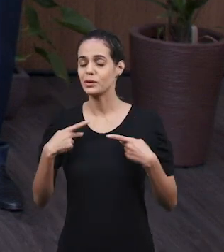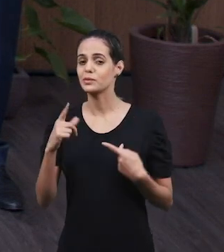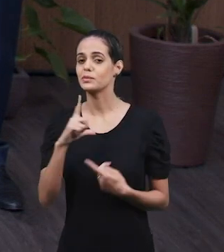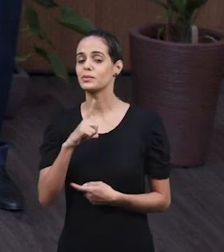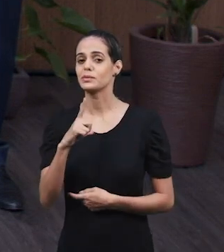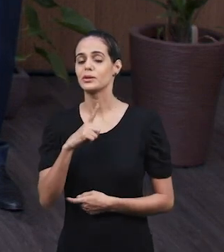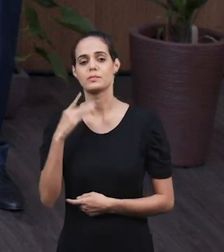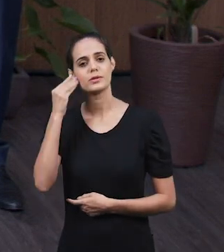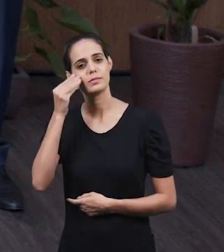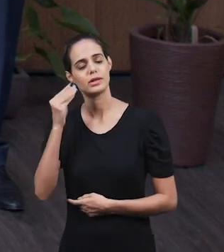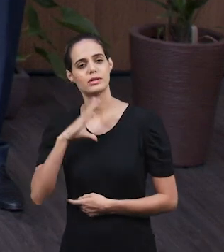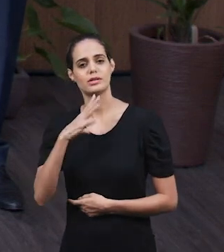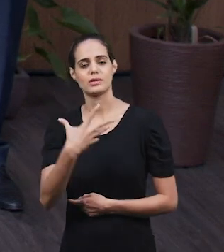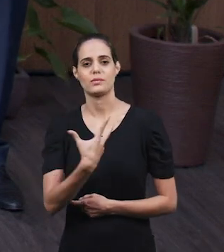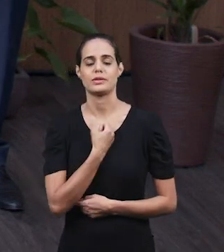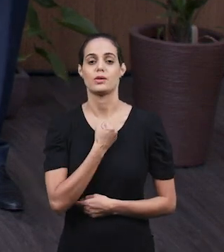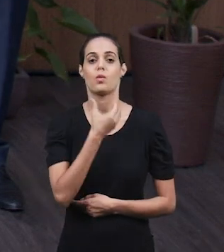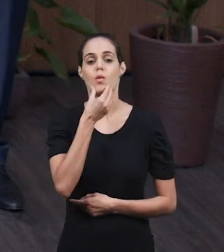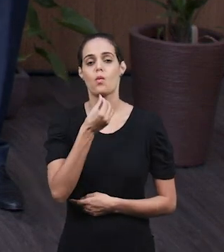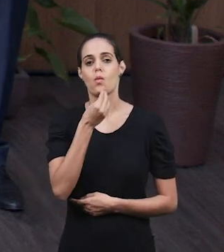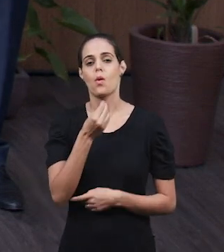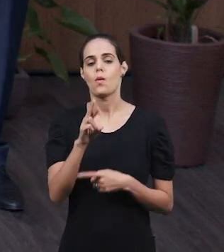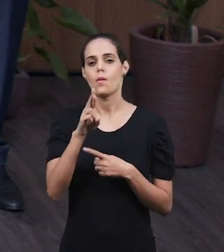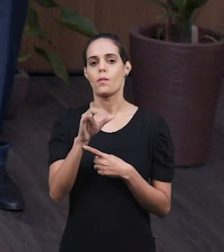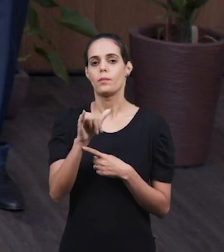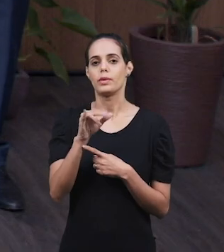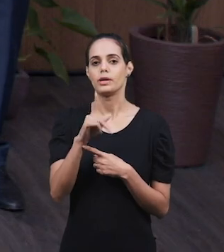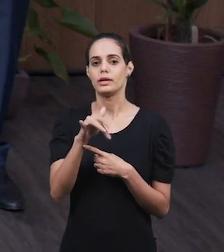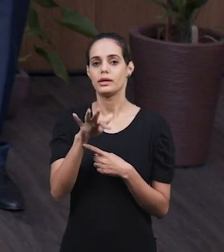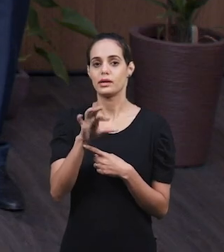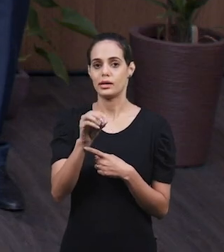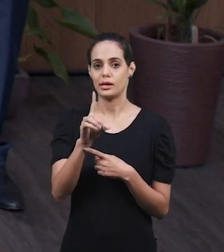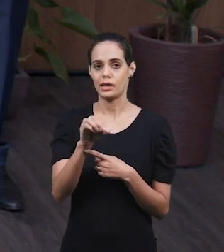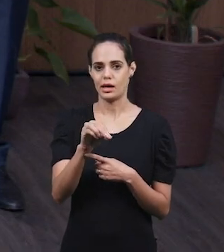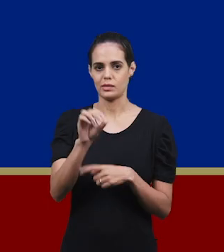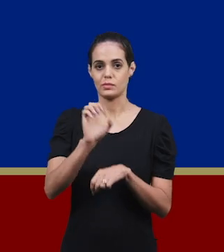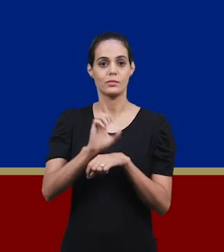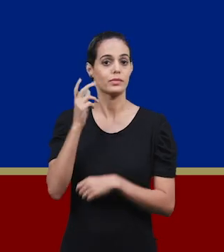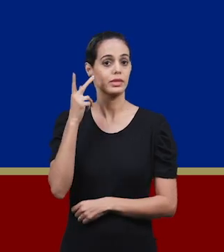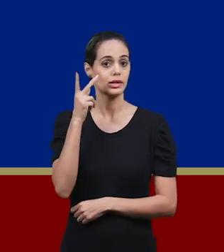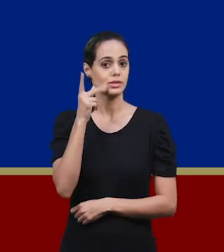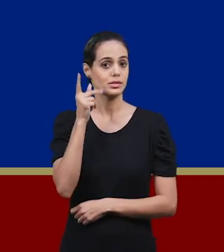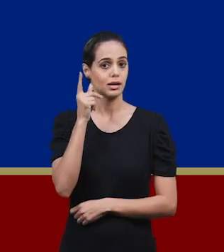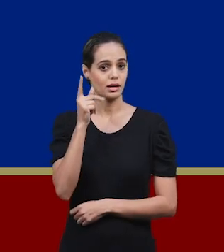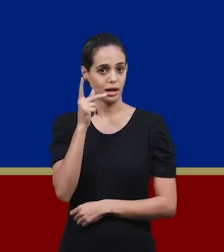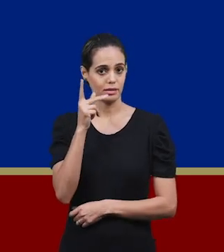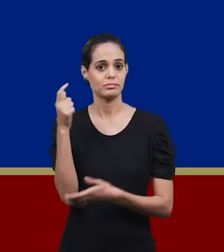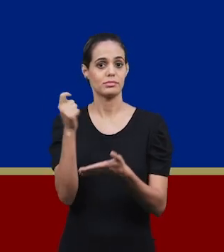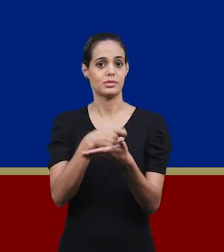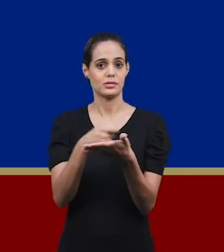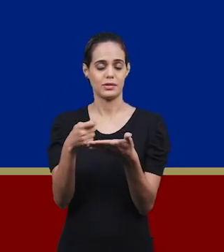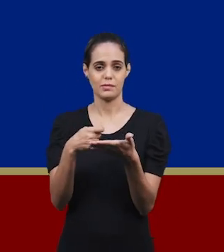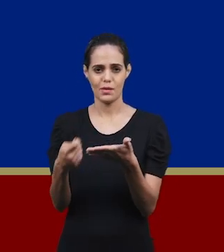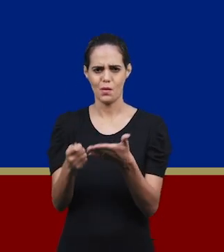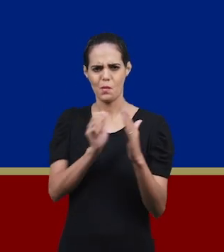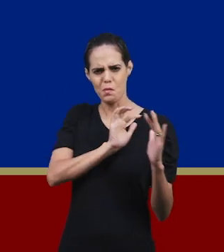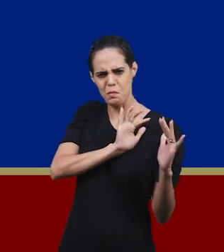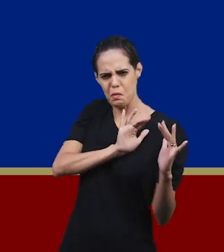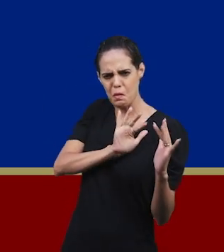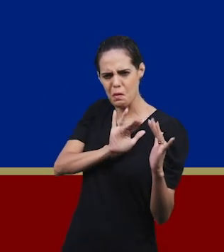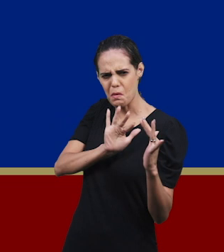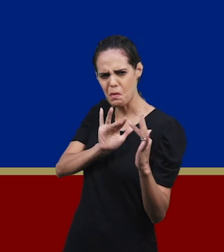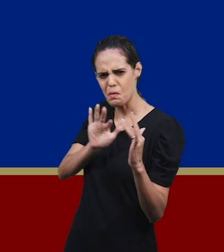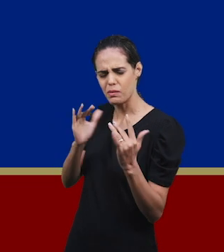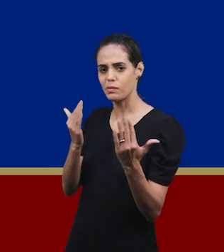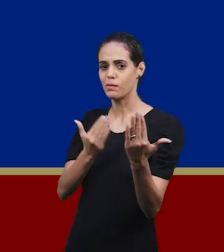Comme nous a écrit Felipe Ricardo de Melo, de Fortaleza, Ceará. La foule